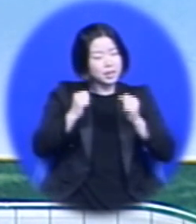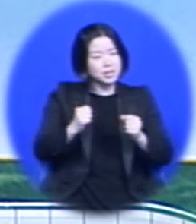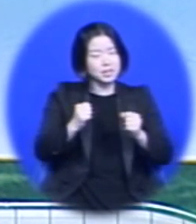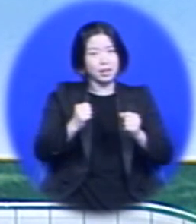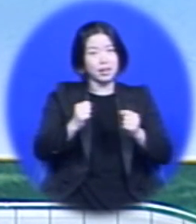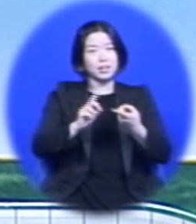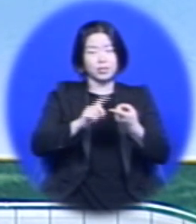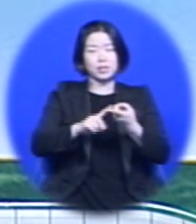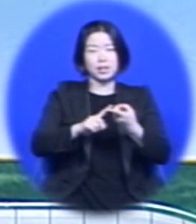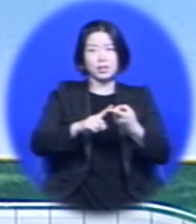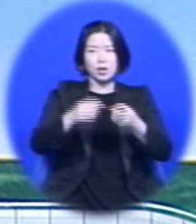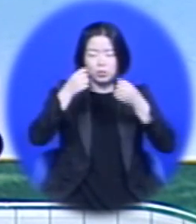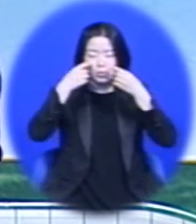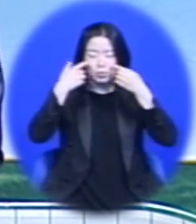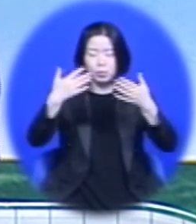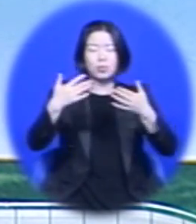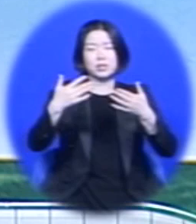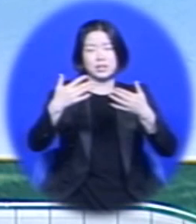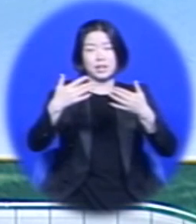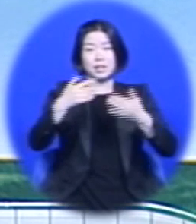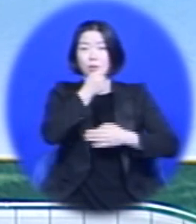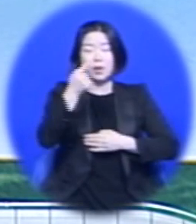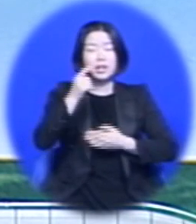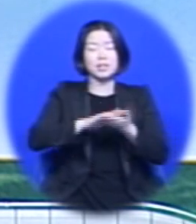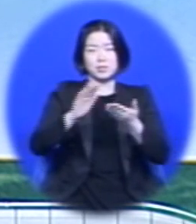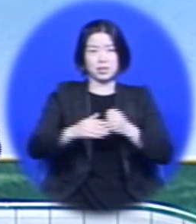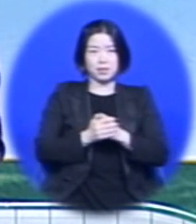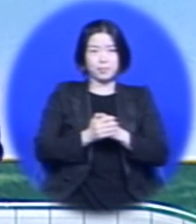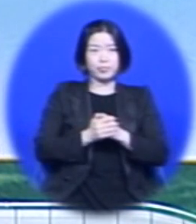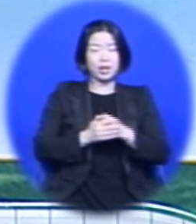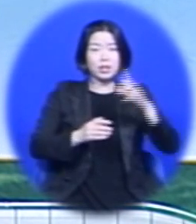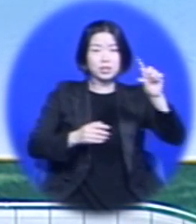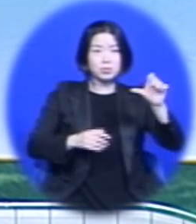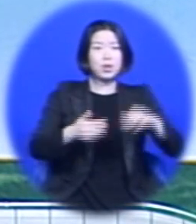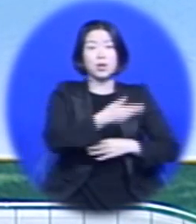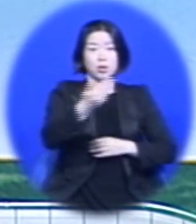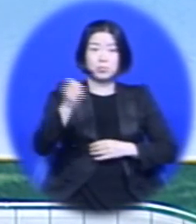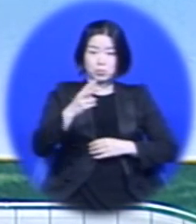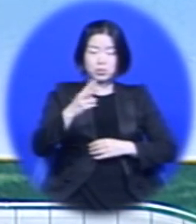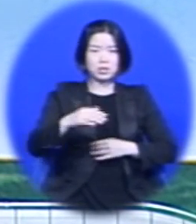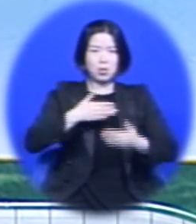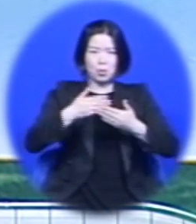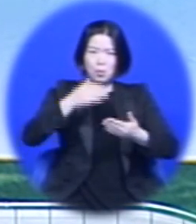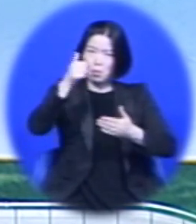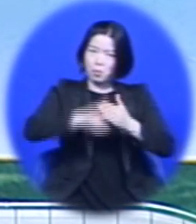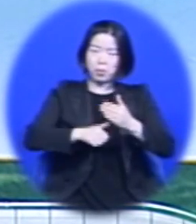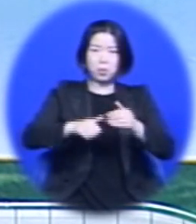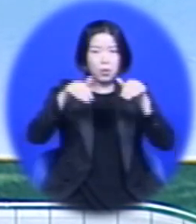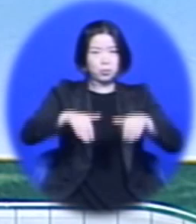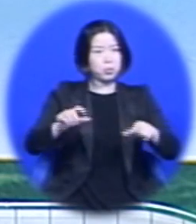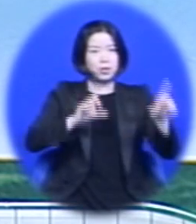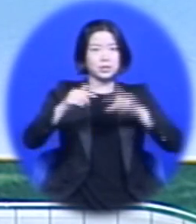놀라운 확인입니다. 15절 말씀에 여러분은 또 다시 두려움에 빠뜨리는 종살이의 영을 받은 것이